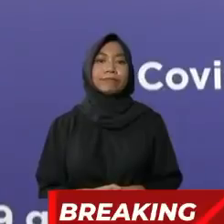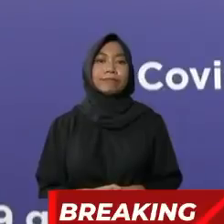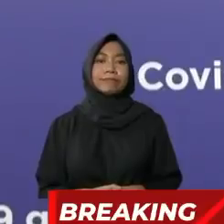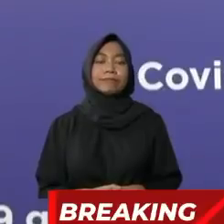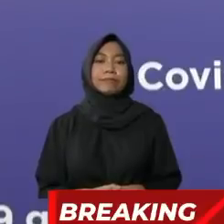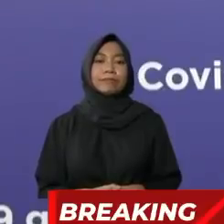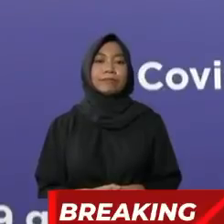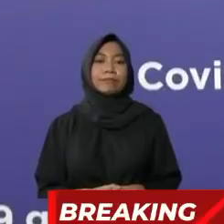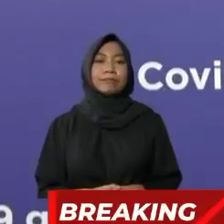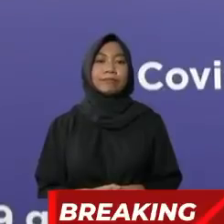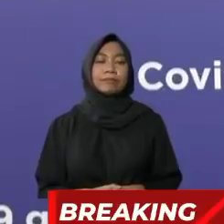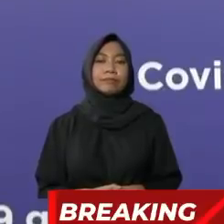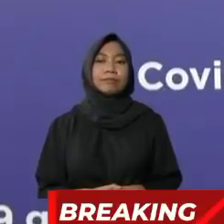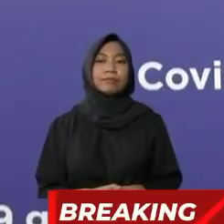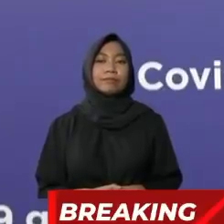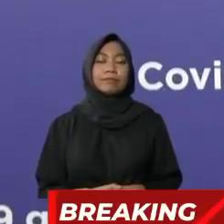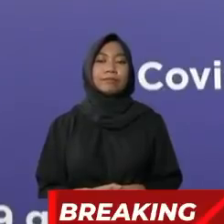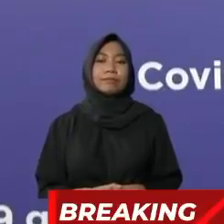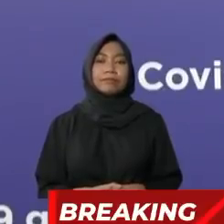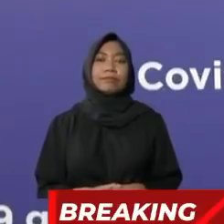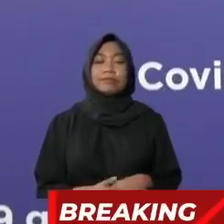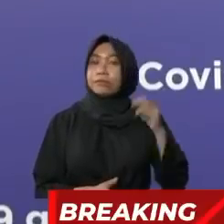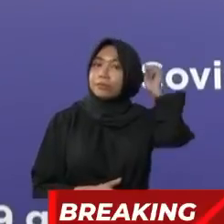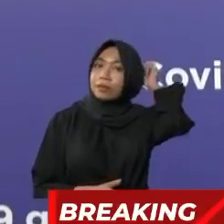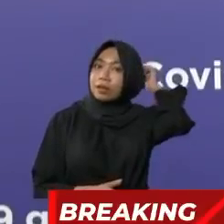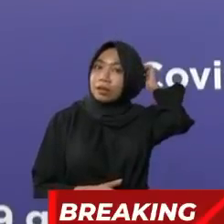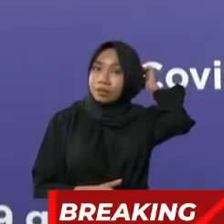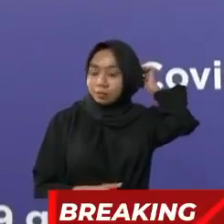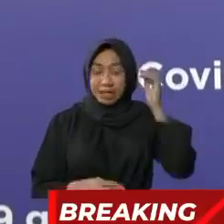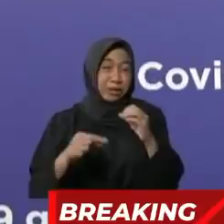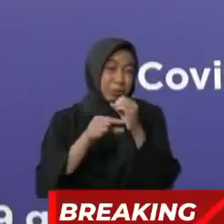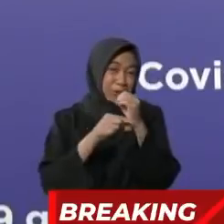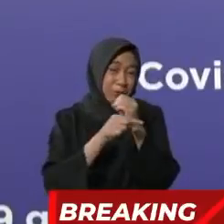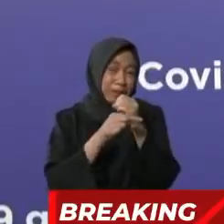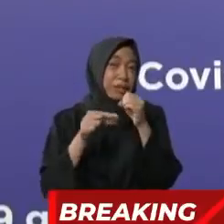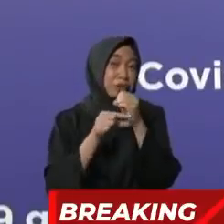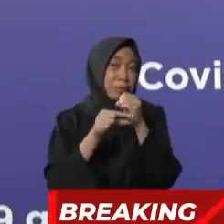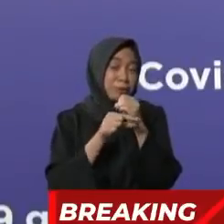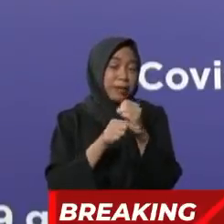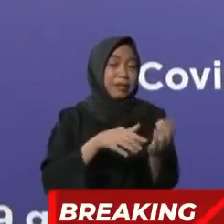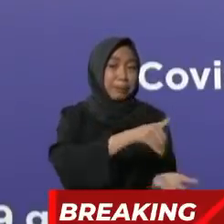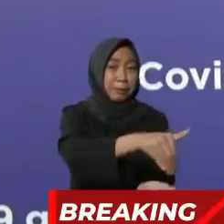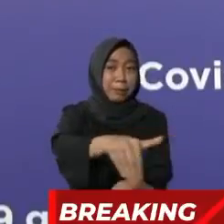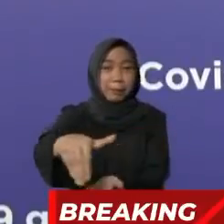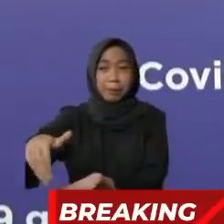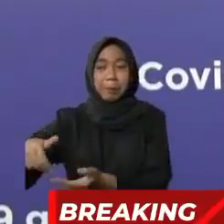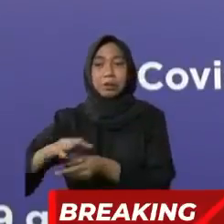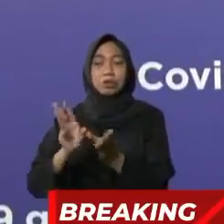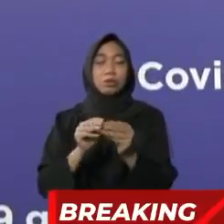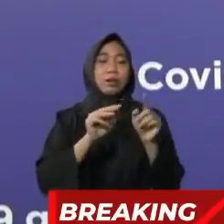saudara-saudara sampai dengan hari ini kami sudah melakukan pemeriksaan spesimen sebanyak Rp13.000